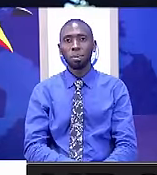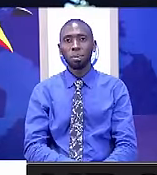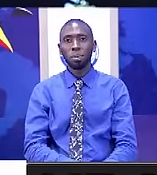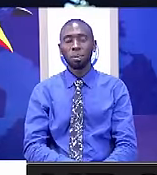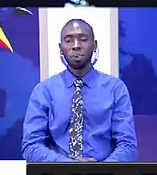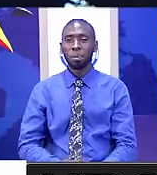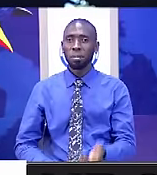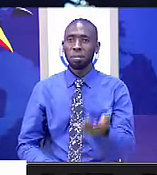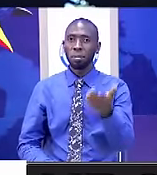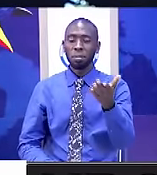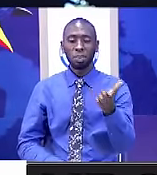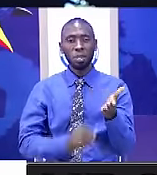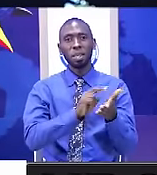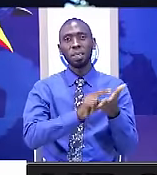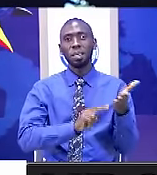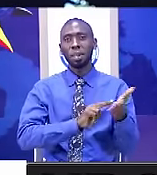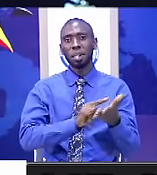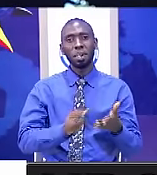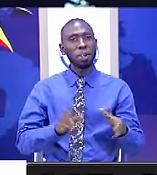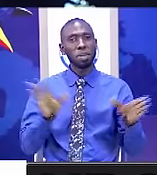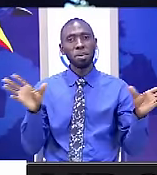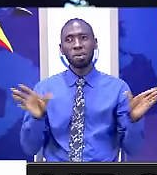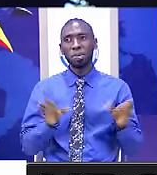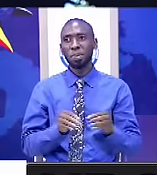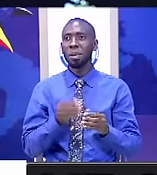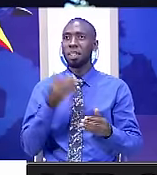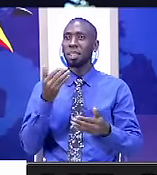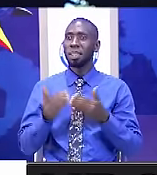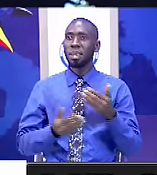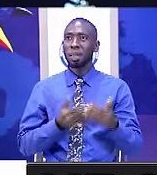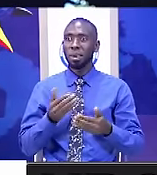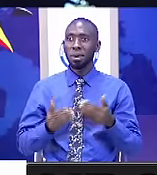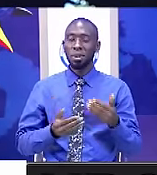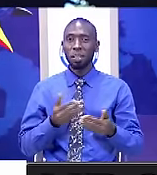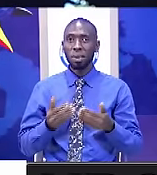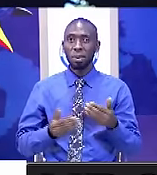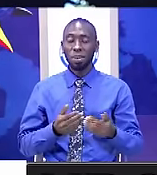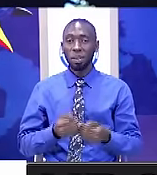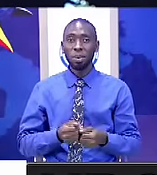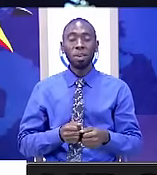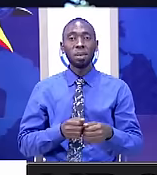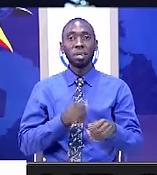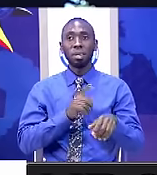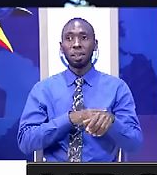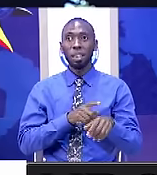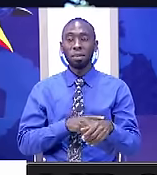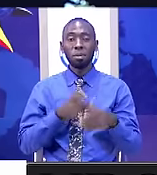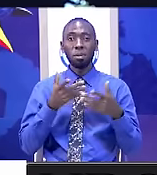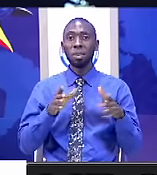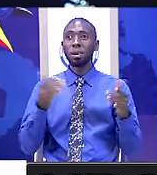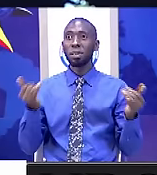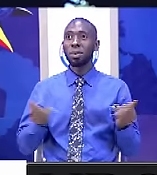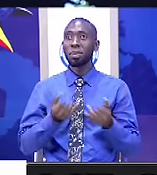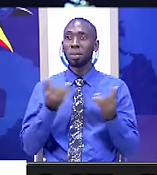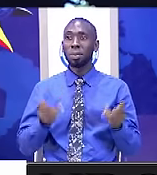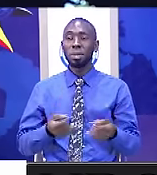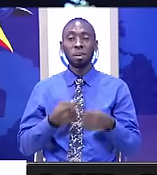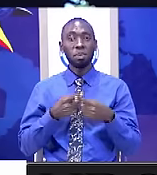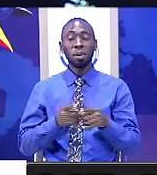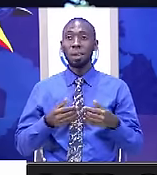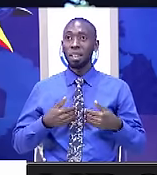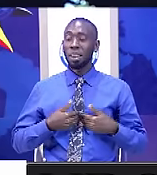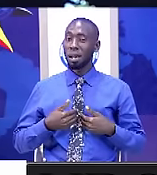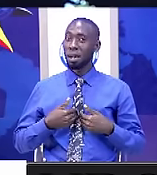Ebe bibadde iganga bwe tuto wetutambudde webale nnyo kubanga utambudde nafe kuva je twatandikidde amawulire gaffe ngenda kulekera akanyomero